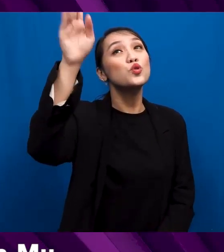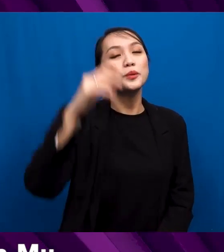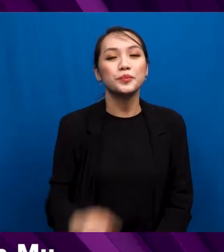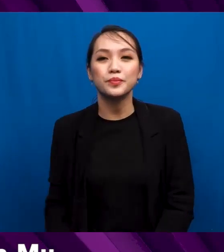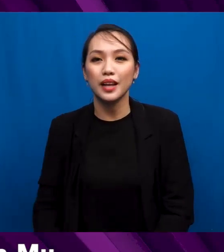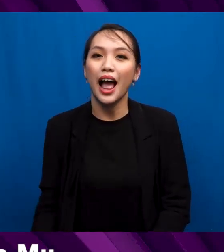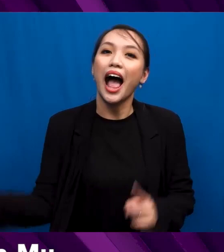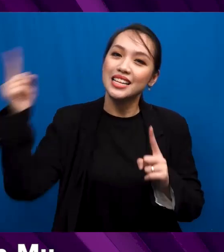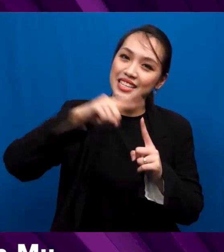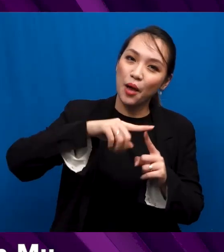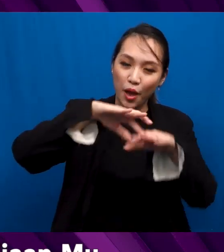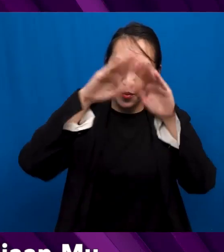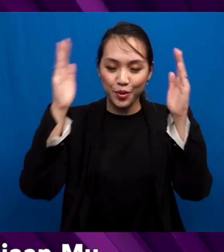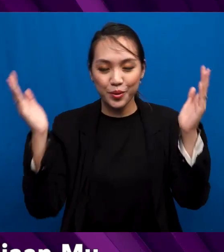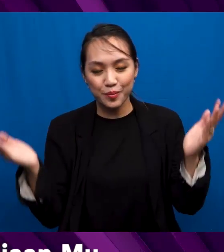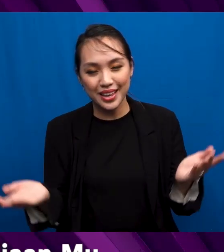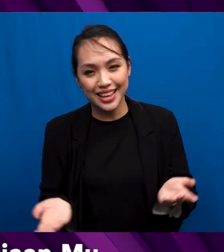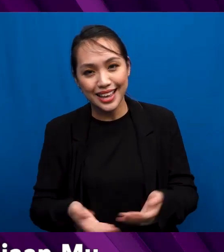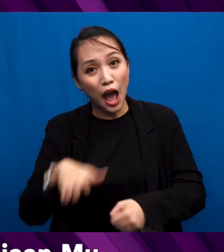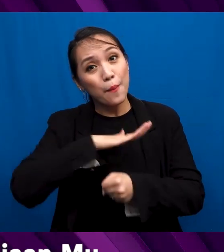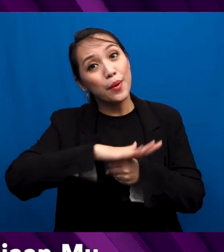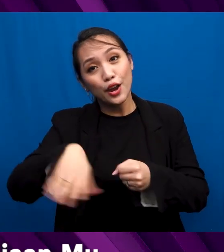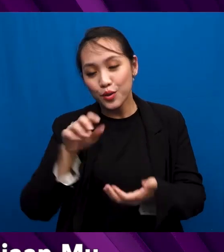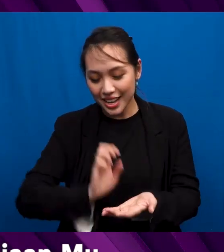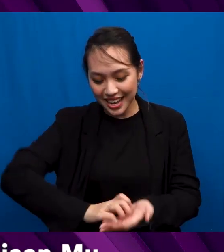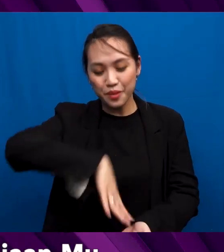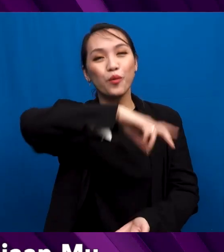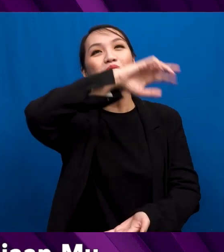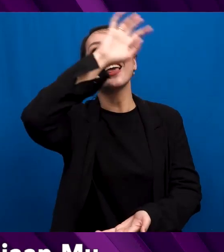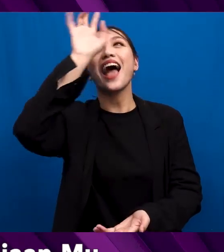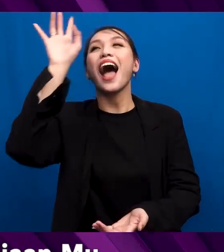rencana-Mu, sampai bumi penuh